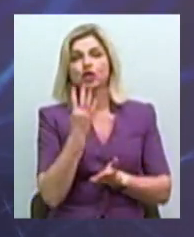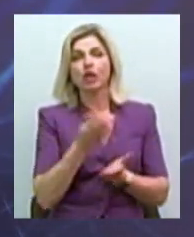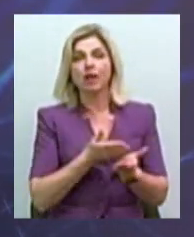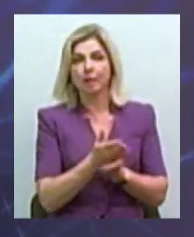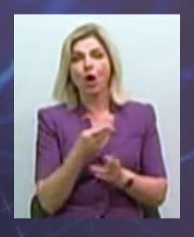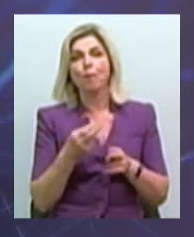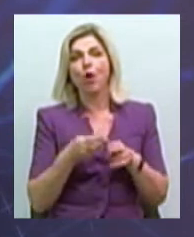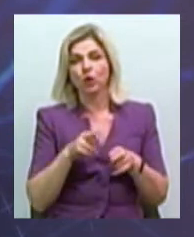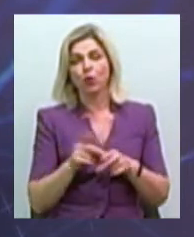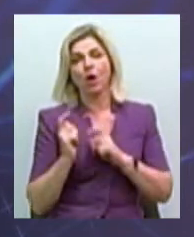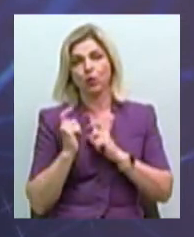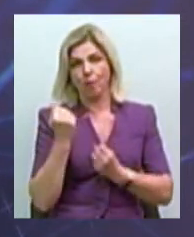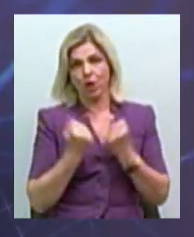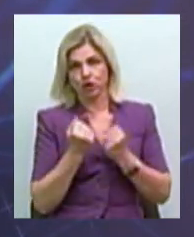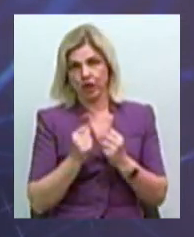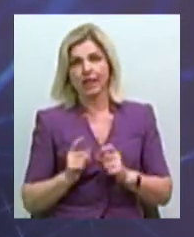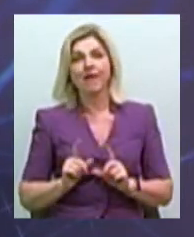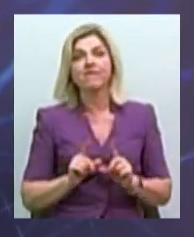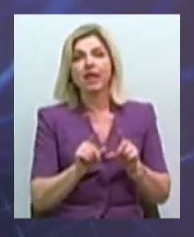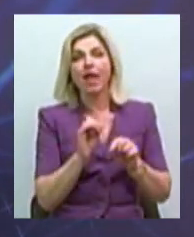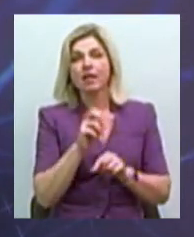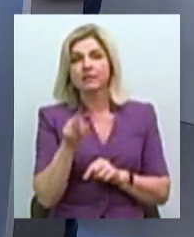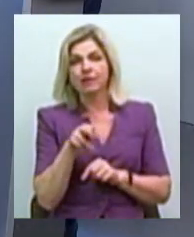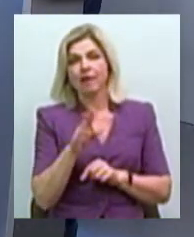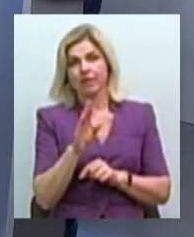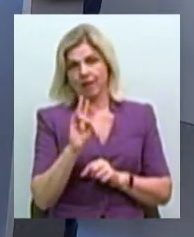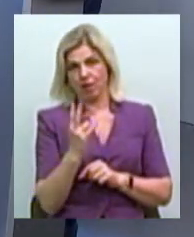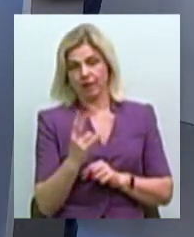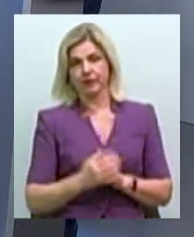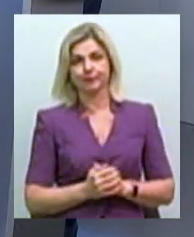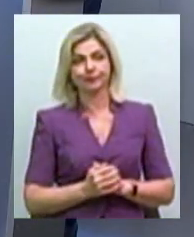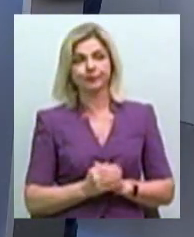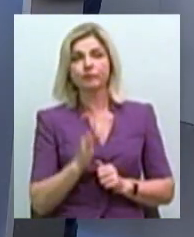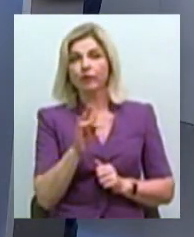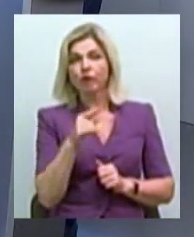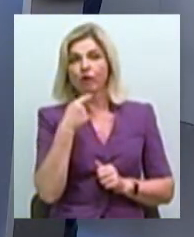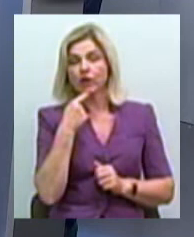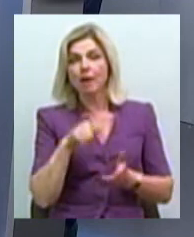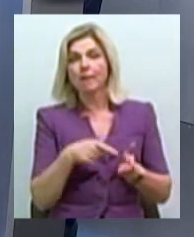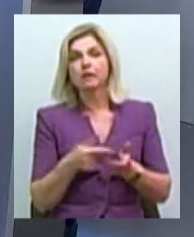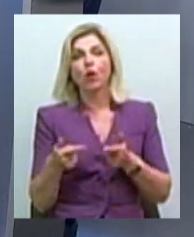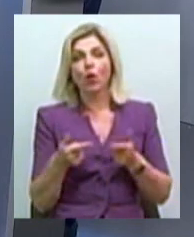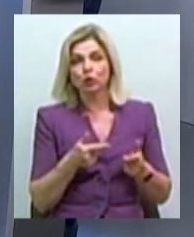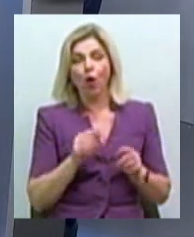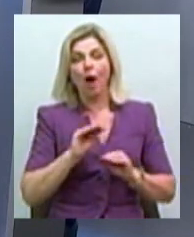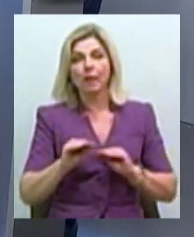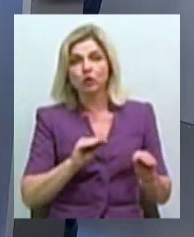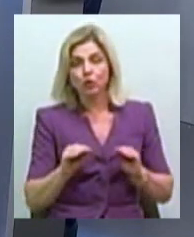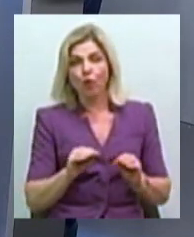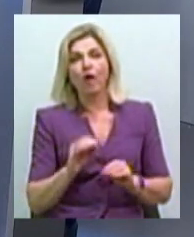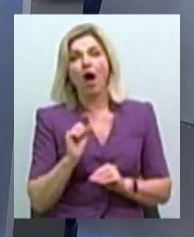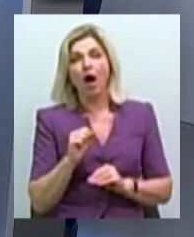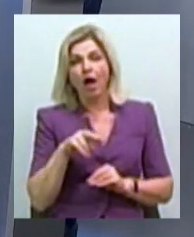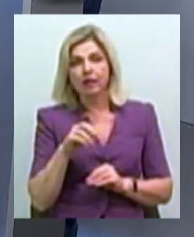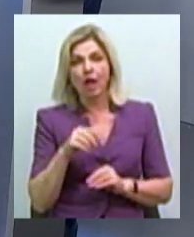Да, да. Знову ж таки, ви сказали, місто готове йти на зустріч, облаштовувати і так далі, але